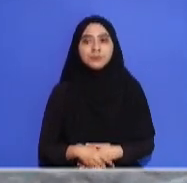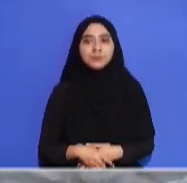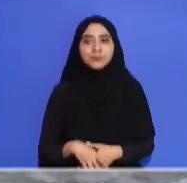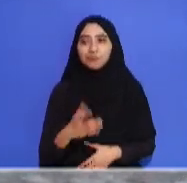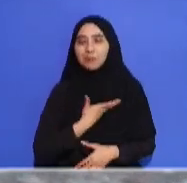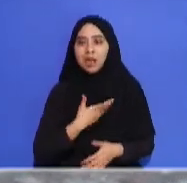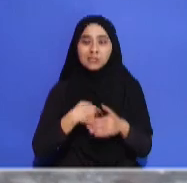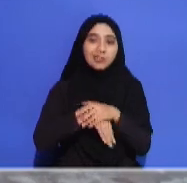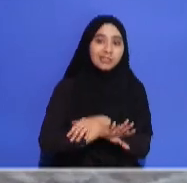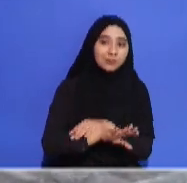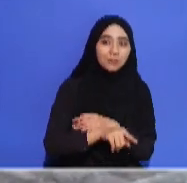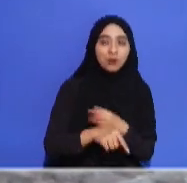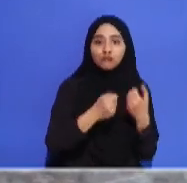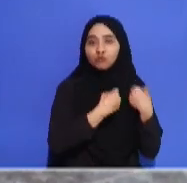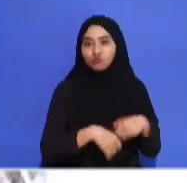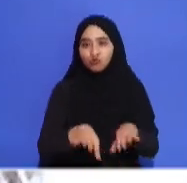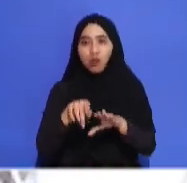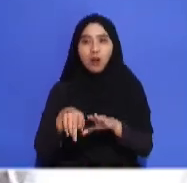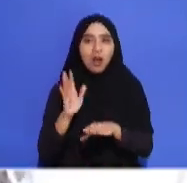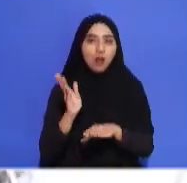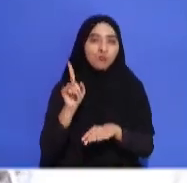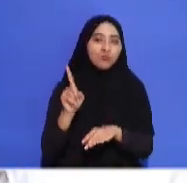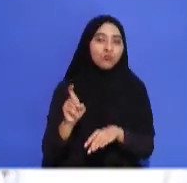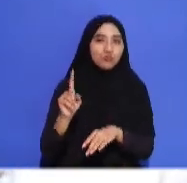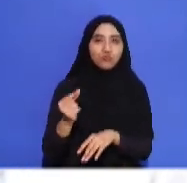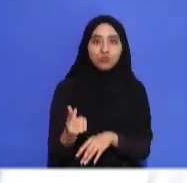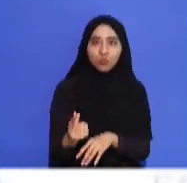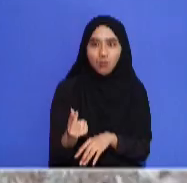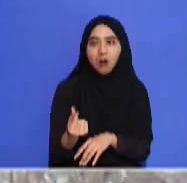nalika mbetaken dana. Kadang tani saged nyate nalika